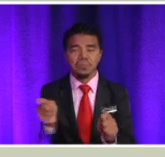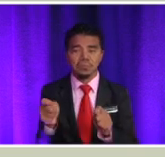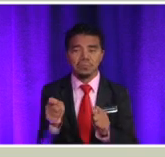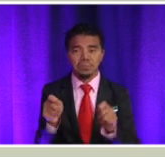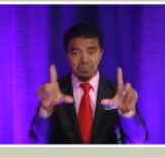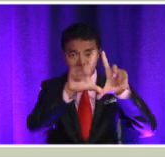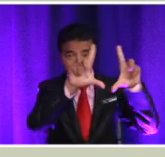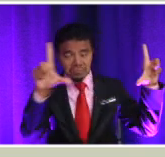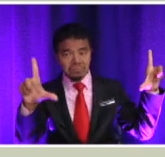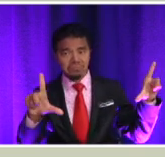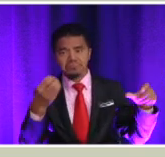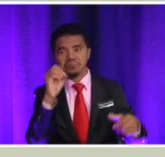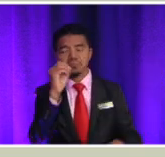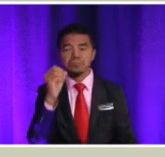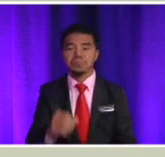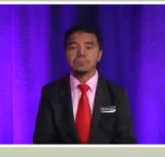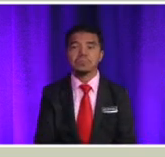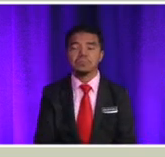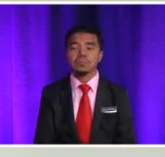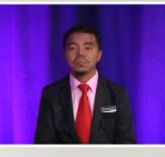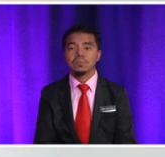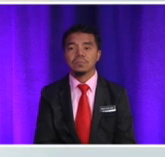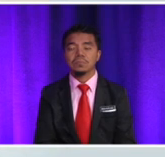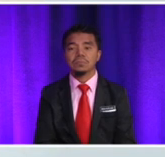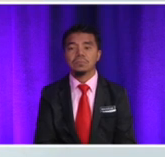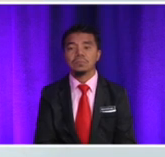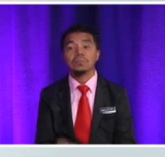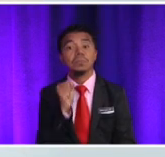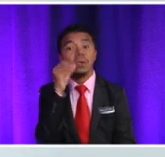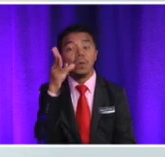berangkat pucuk yang menyebabkan punya kemampuan Selma tidak berkembang